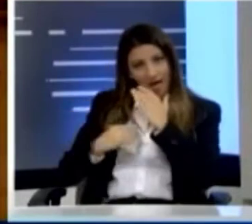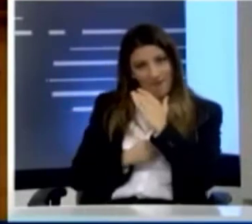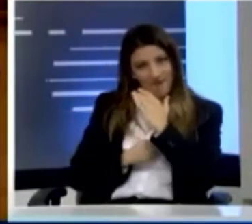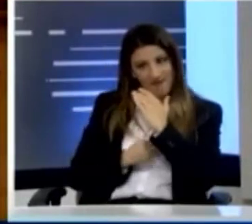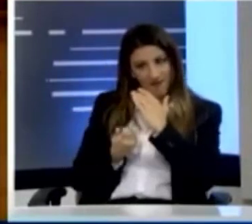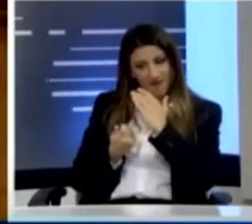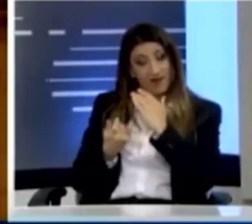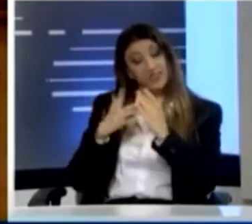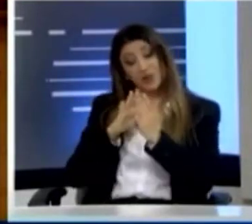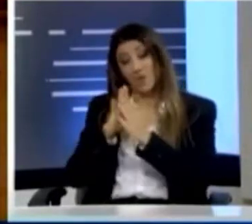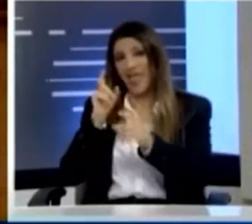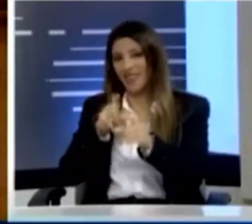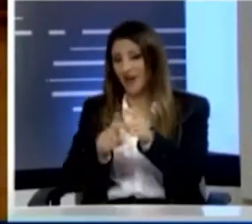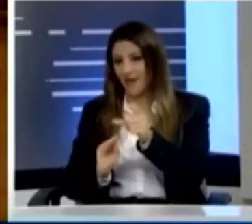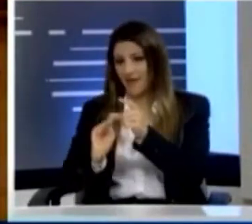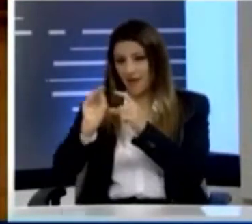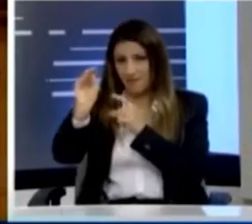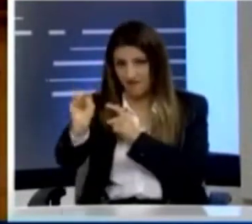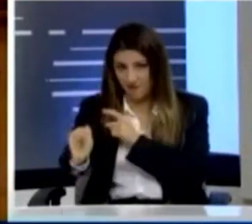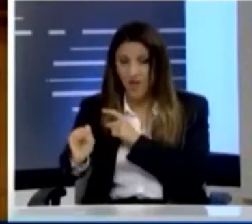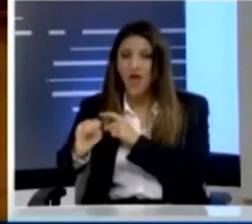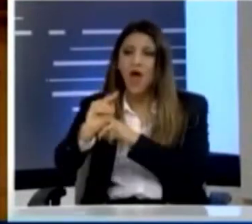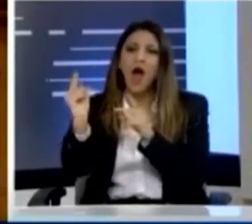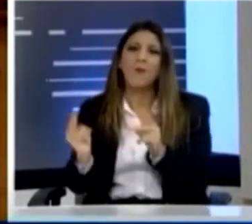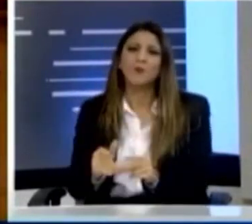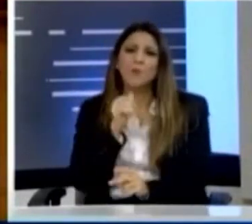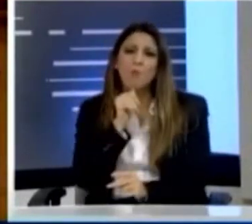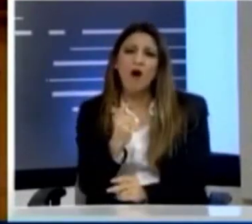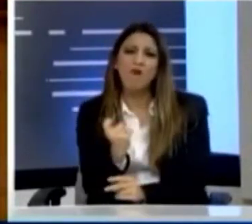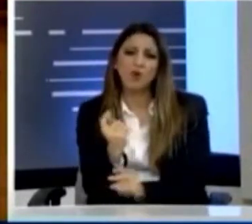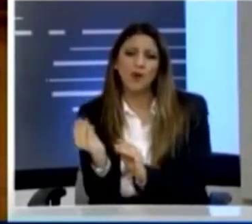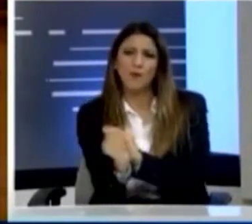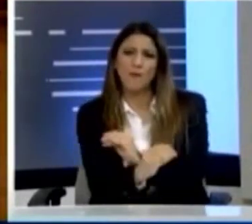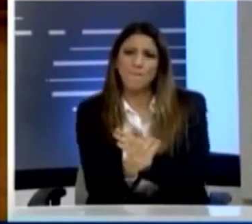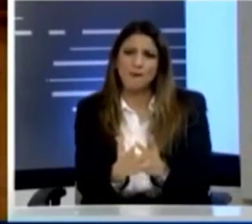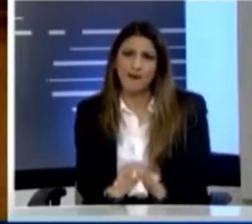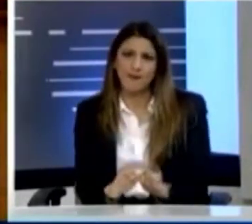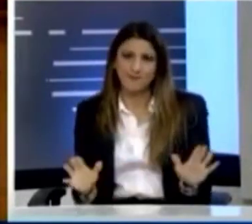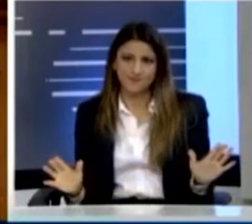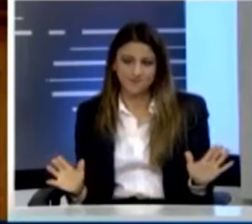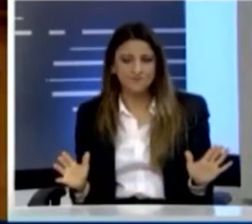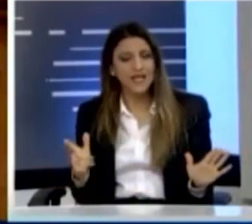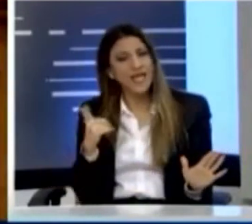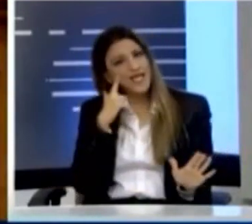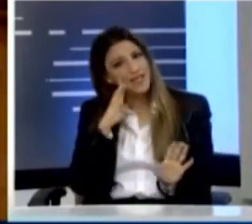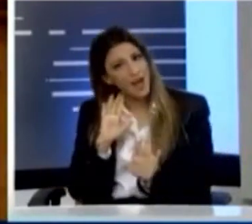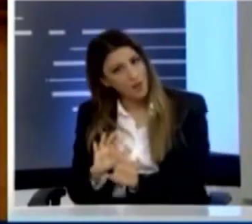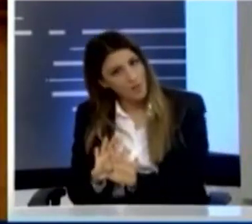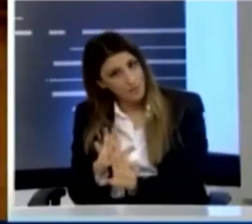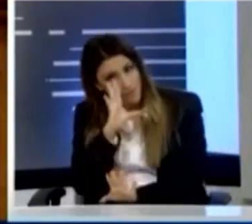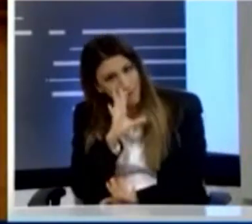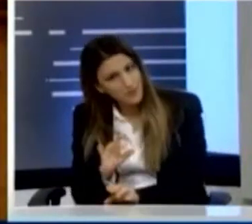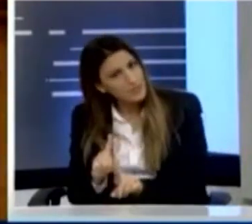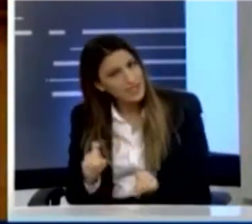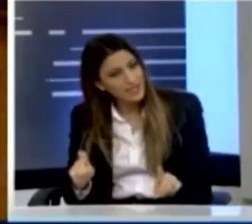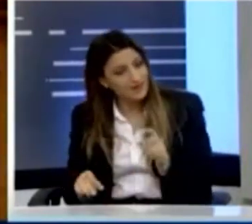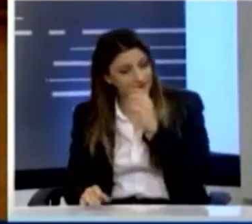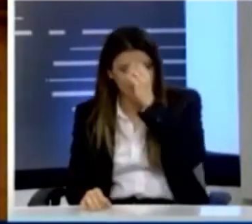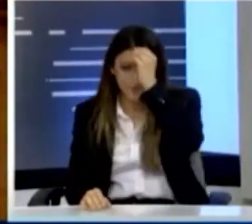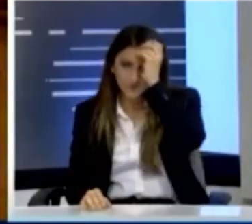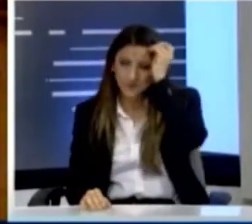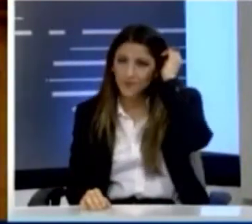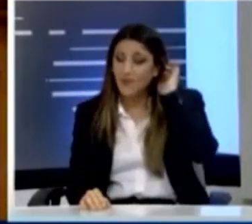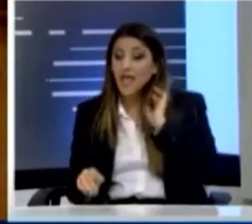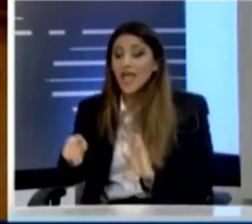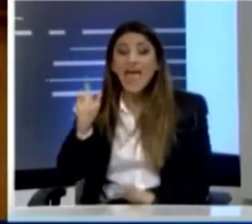έλαβε η εταιρεία της συζύγου μου ξεπλήθηκε μέρος του χρήματος από τη δωροδοκία. Για να δούμε όμως τα περιστατικά. Η